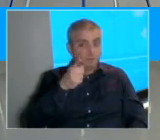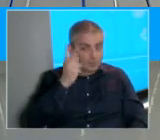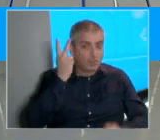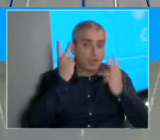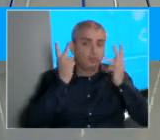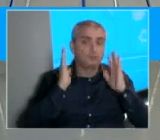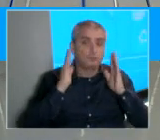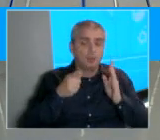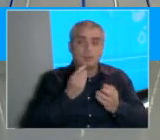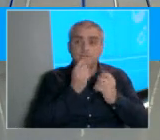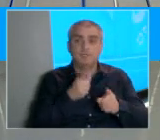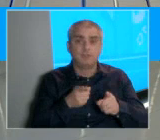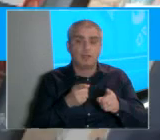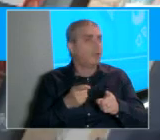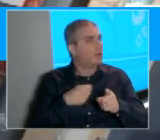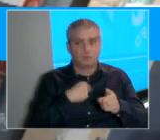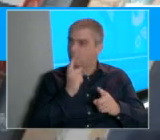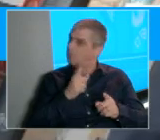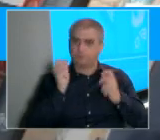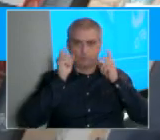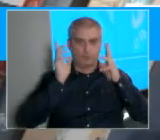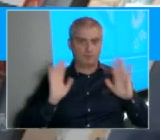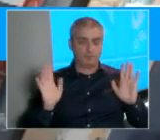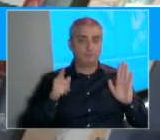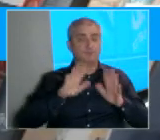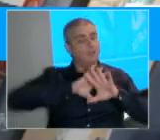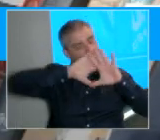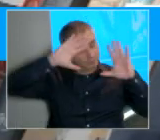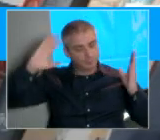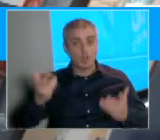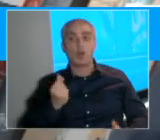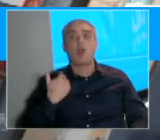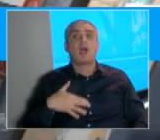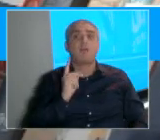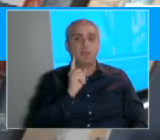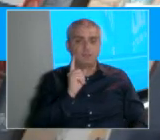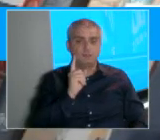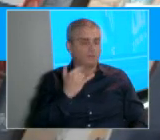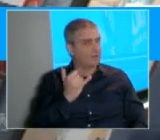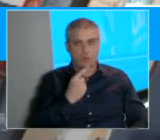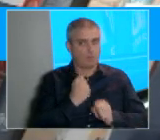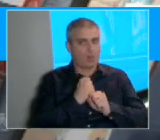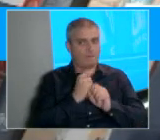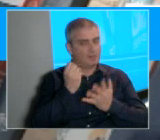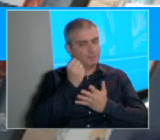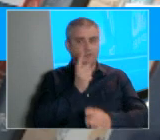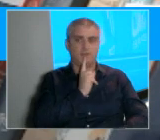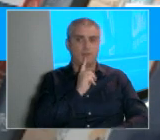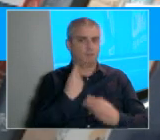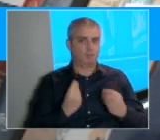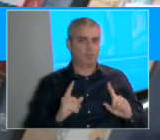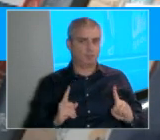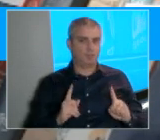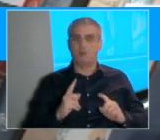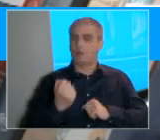זה מאוד חשוב המסר הזה, אנחנו לא צריכים להיות מופתעים, זה מערך שלם שעולה הרבה מאוד כסף, והיום לא מתוקצב בצורה מספיק טובה,